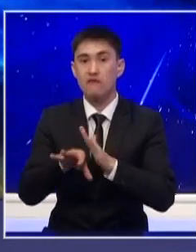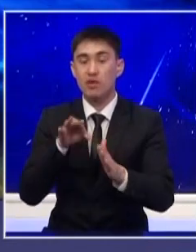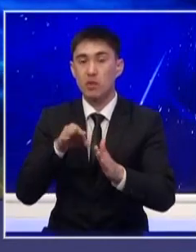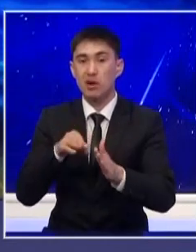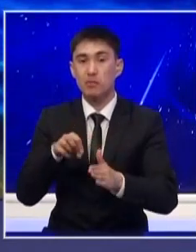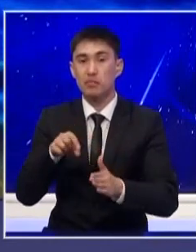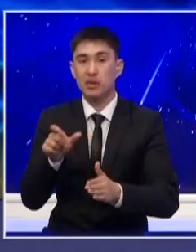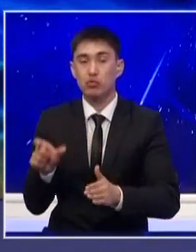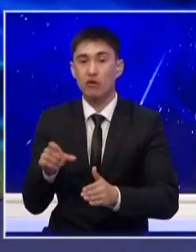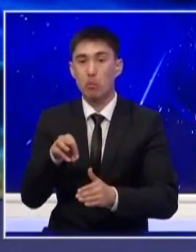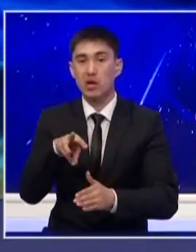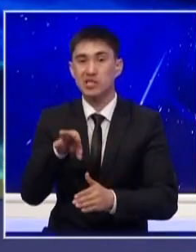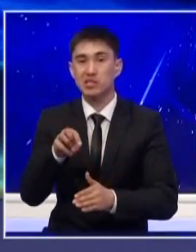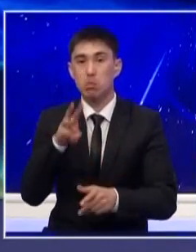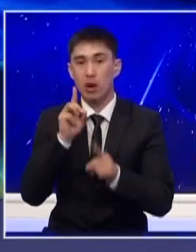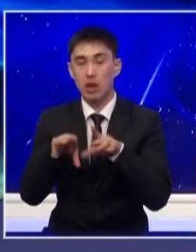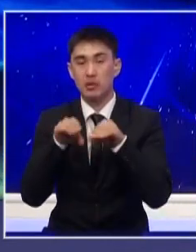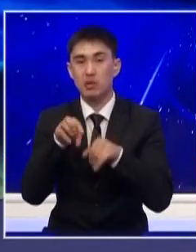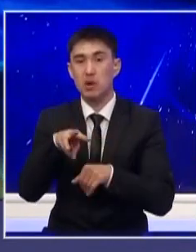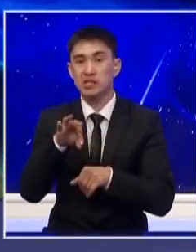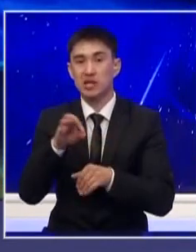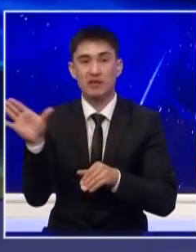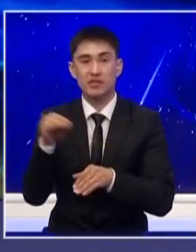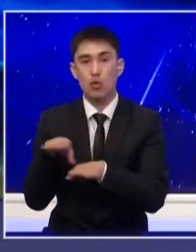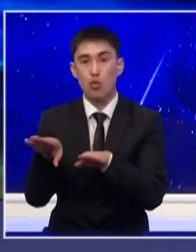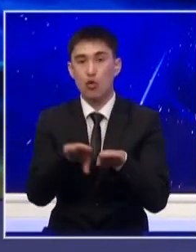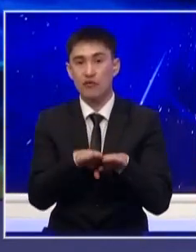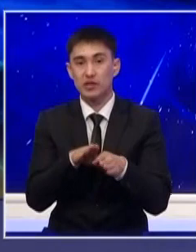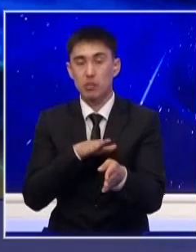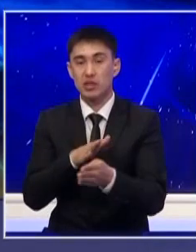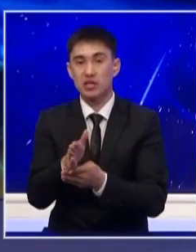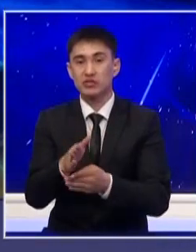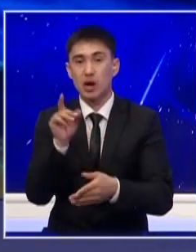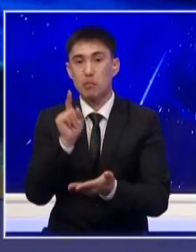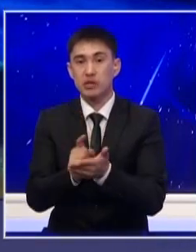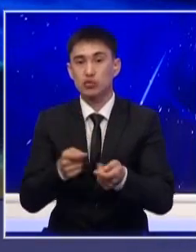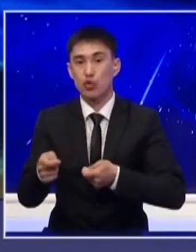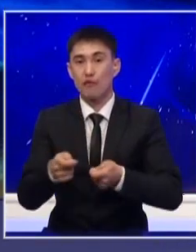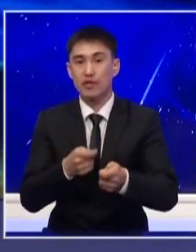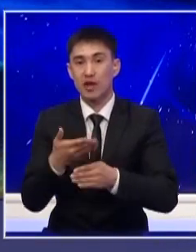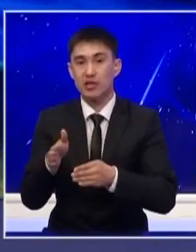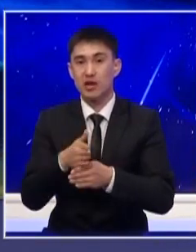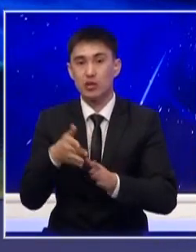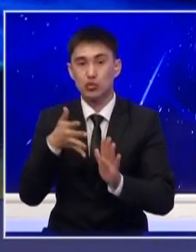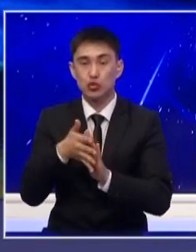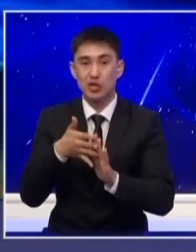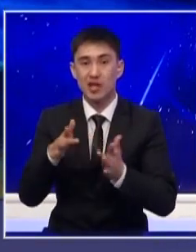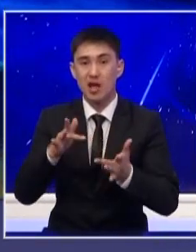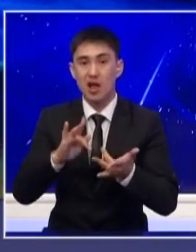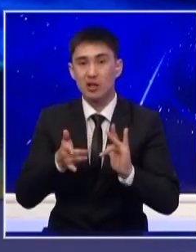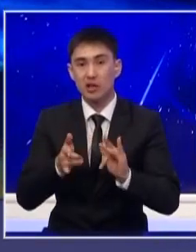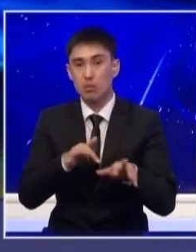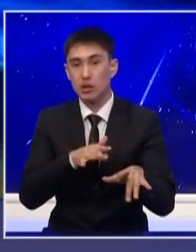выборами депутатов Мажилиса парламента и маслихата всех уровней, исполняющие обязанности руководителя отдела изучения